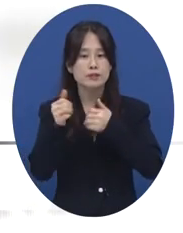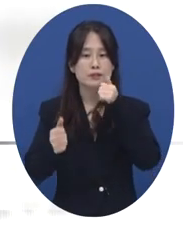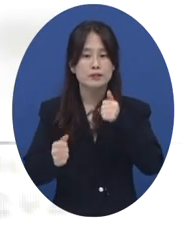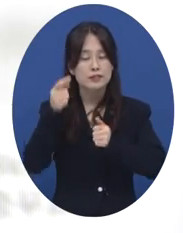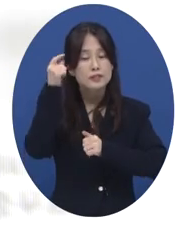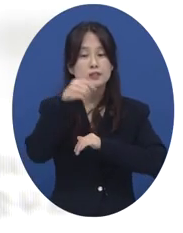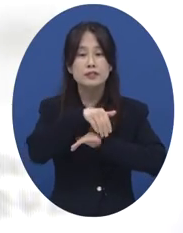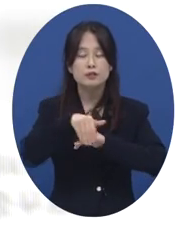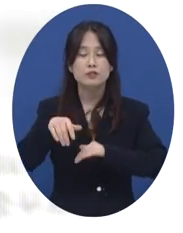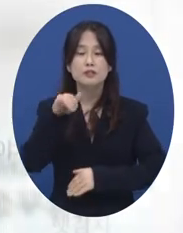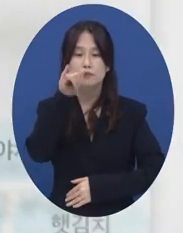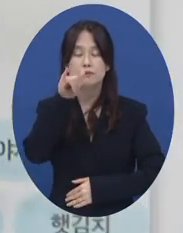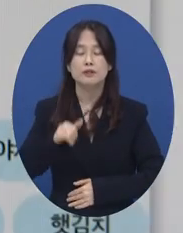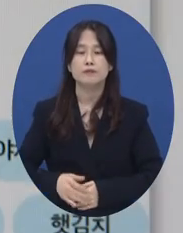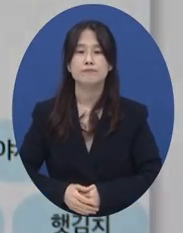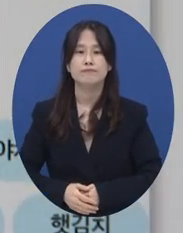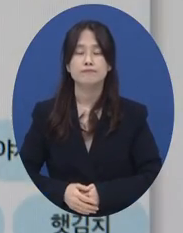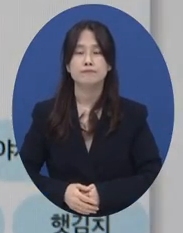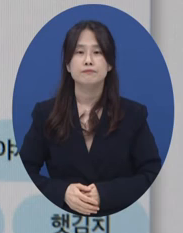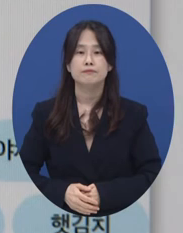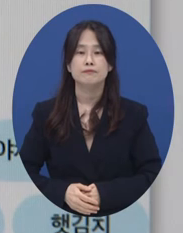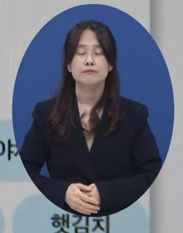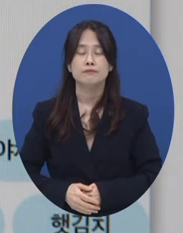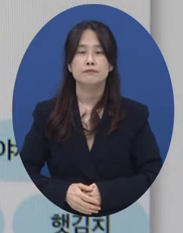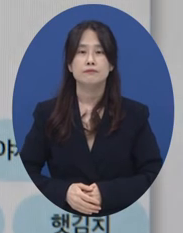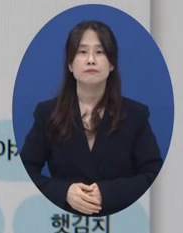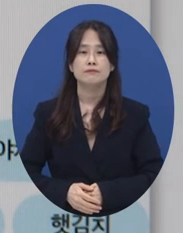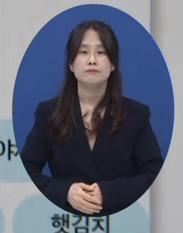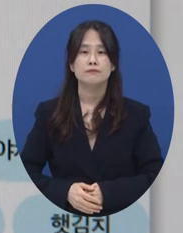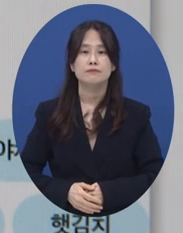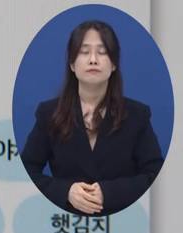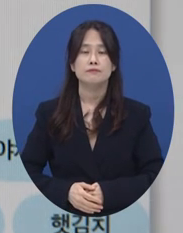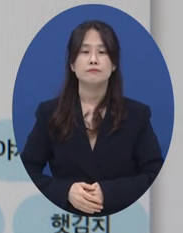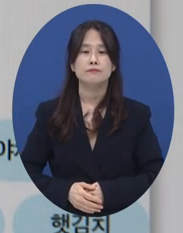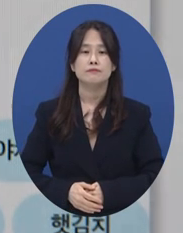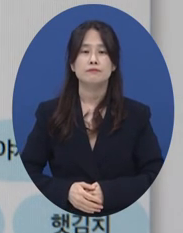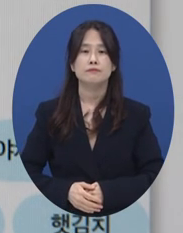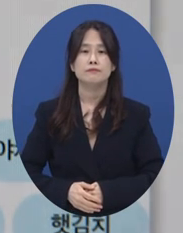실시한 단 구성입니다 경기 gtv 구형 술입니다